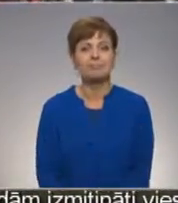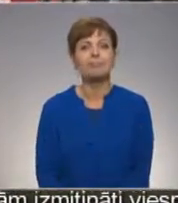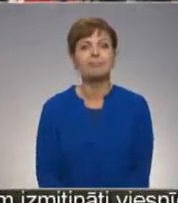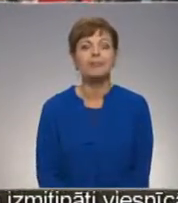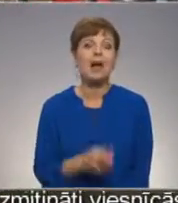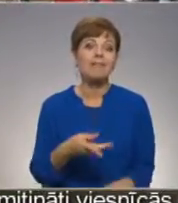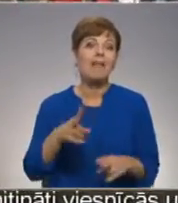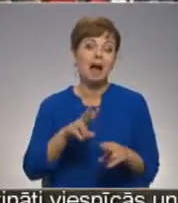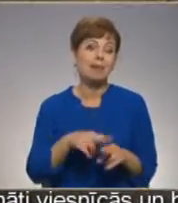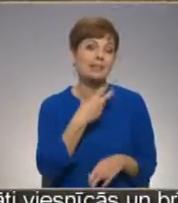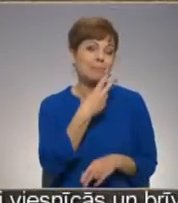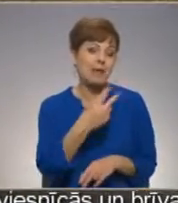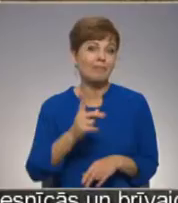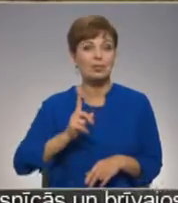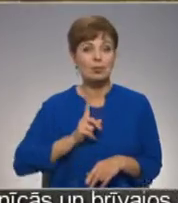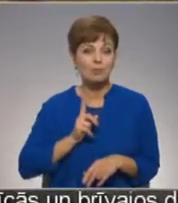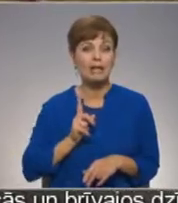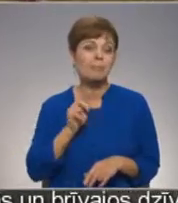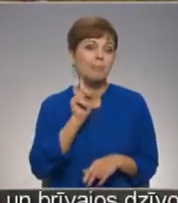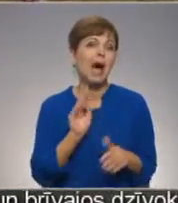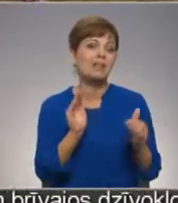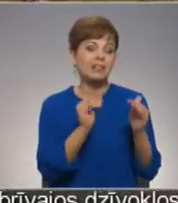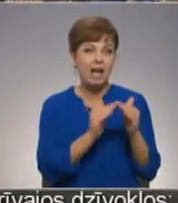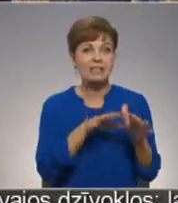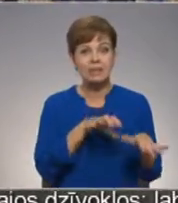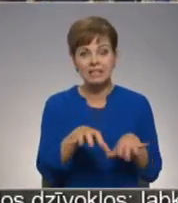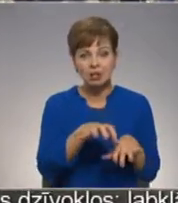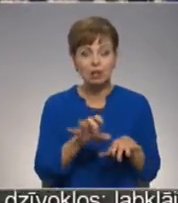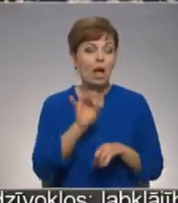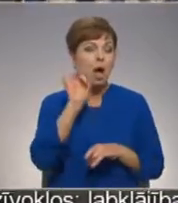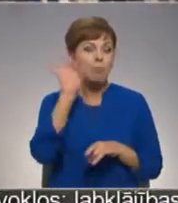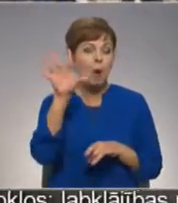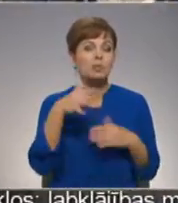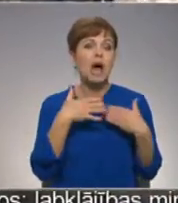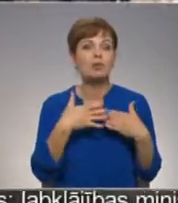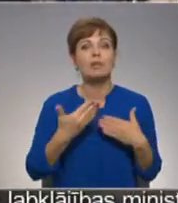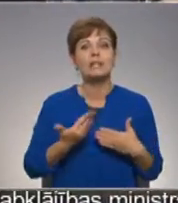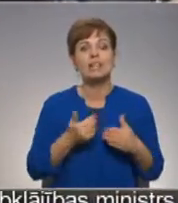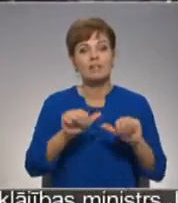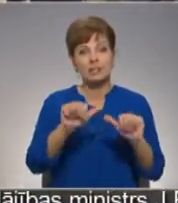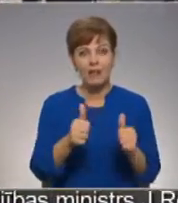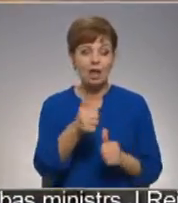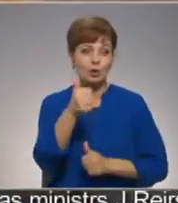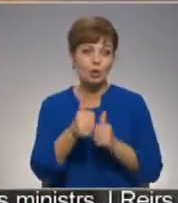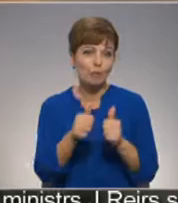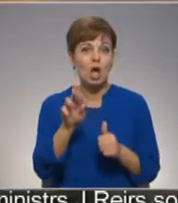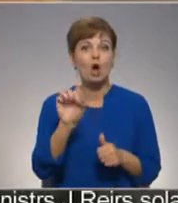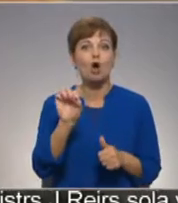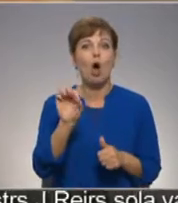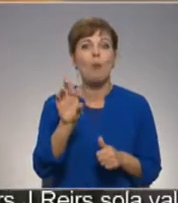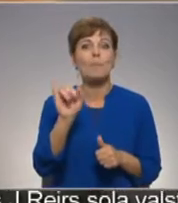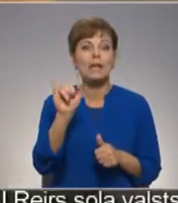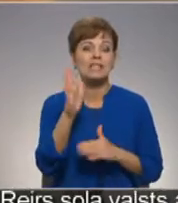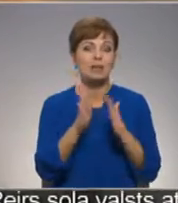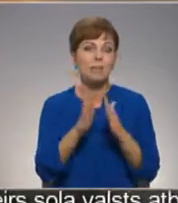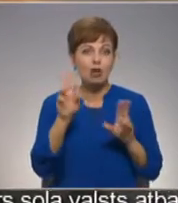Gan tāpēc, lai pievērstu uzmanību patvērsmes dzīvniekiem, gan tāpēc, lai vienkārši popularizētu aktīvu dzīvesveidu, sacensības Robins mežā notiek jau